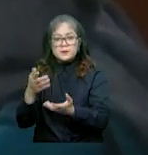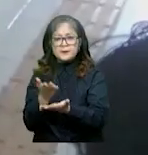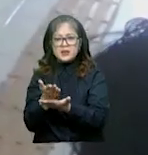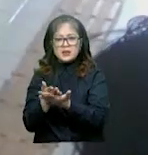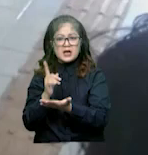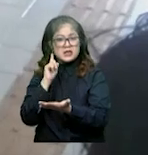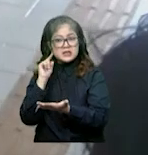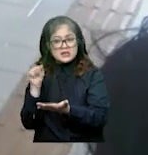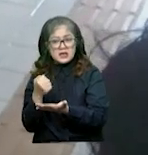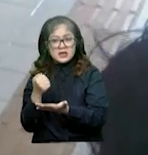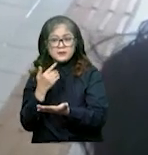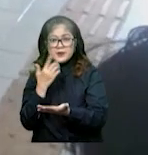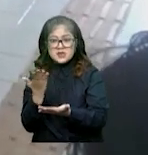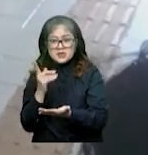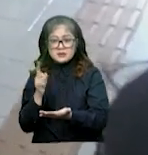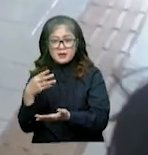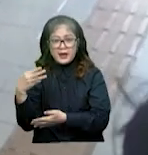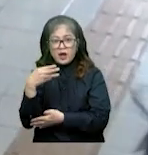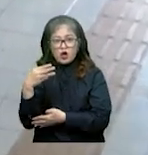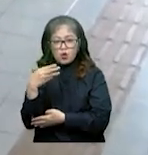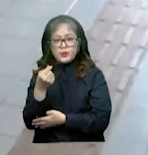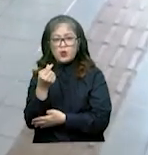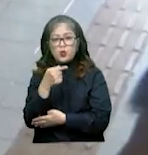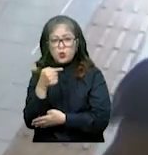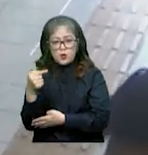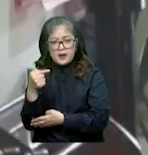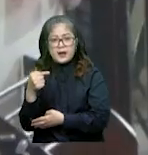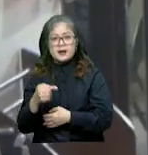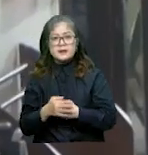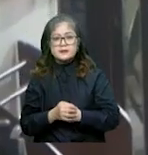Dari Bojonegoro, Jawa Timur, Dedi Mahdi, iNews, melaporkan.